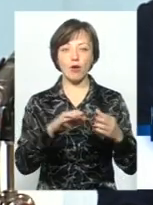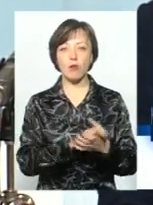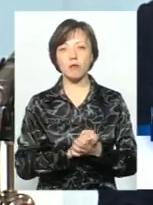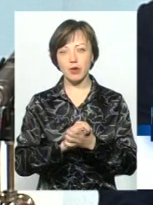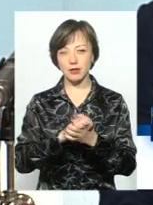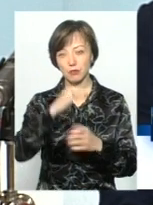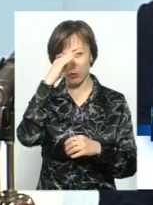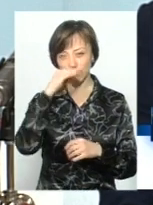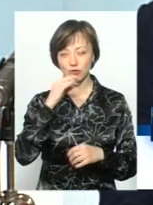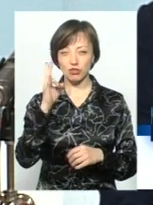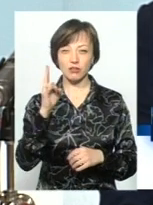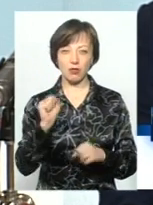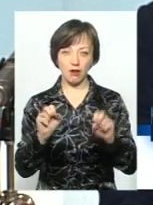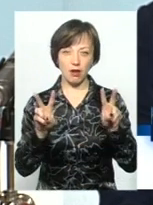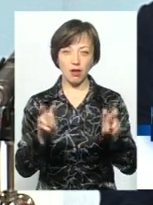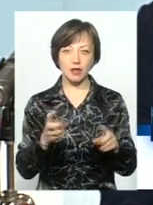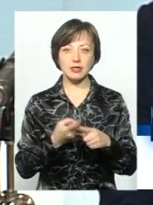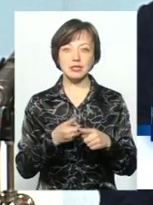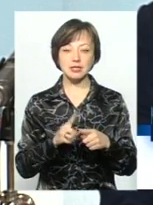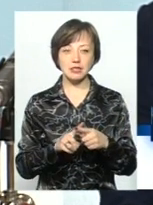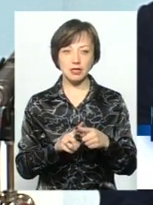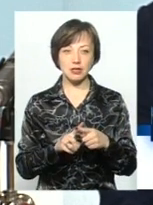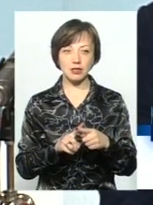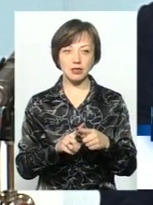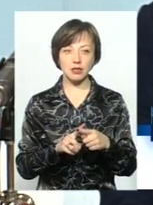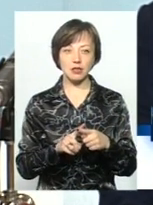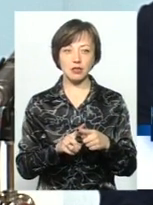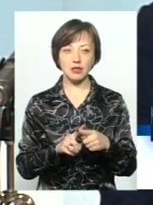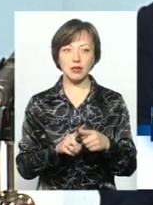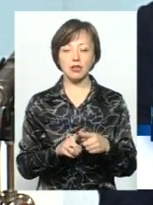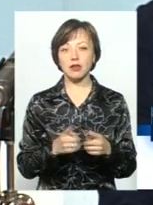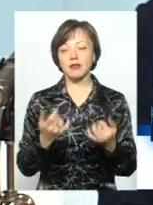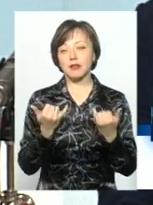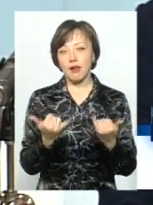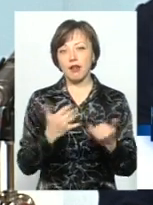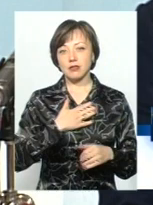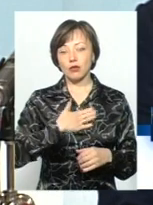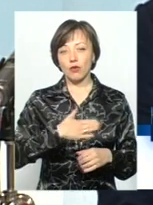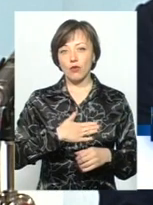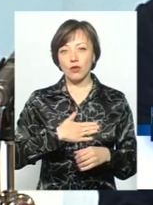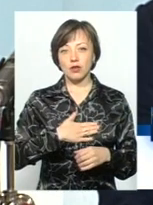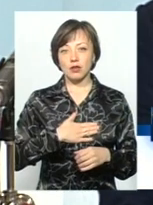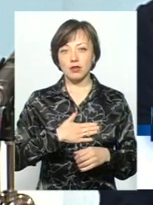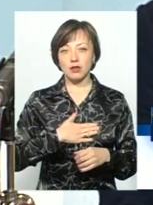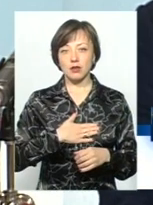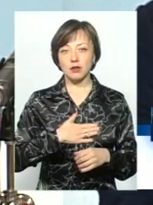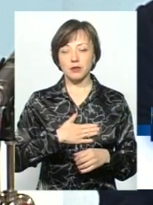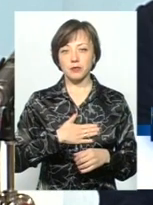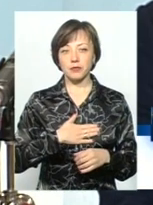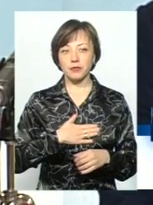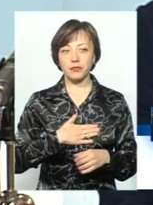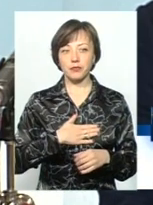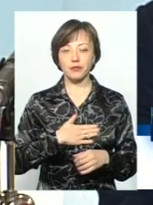це є не що інше, як на сьогоднішній день введення цієї абонплати для задоволення фактично